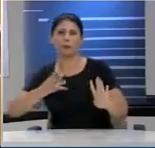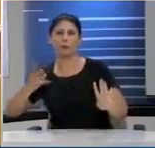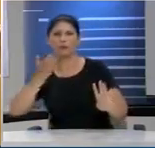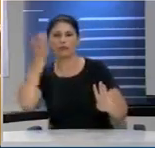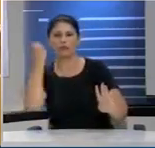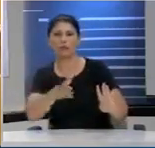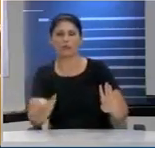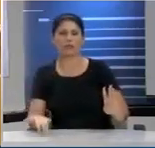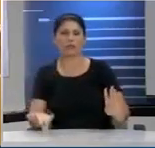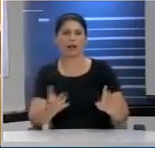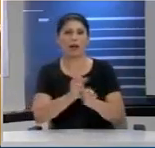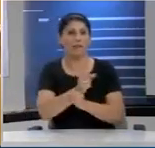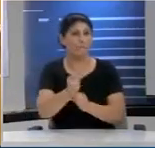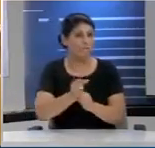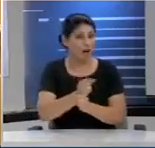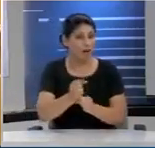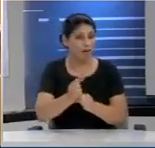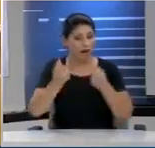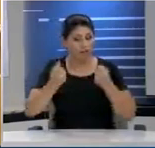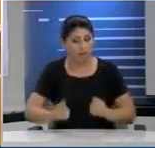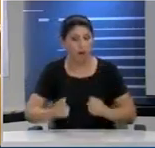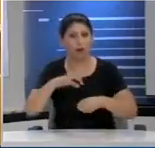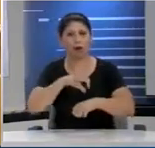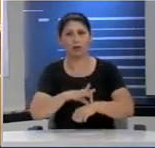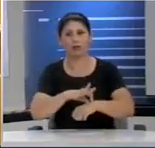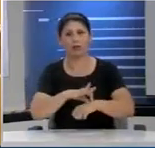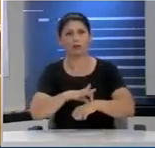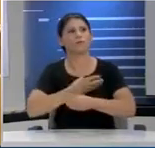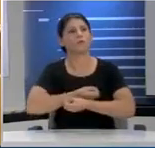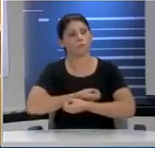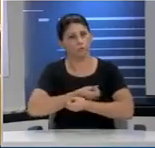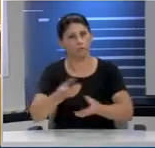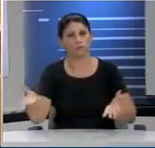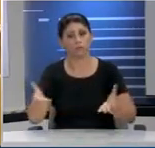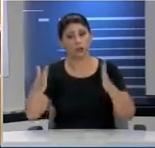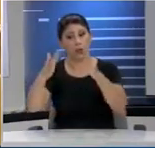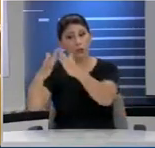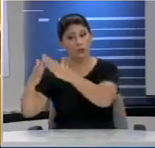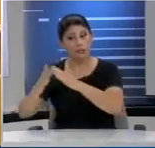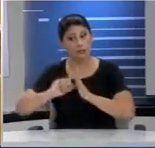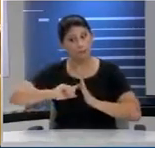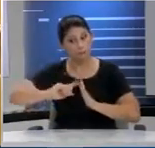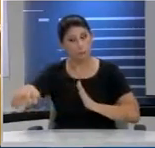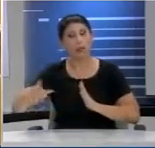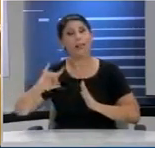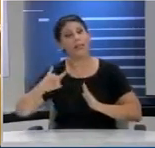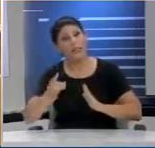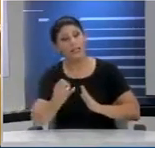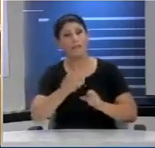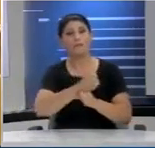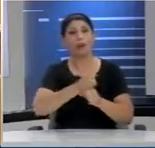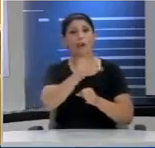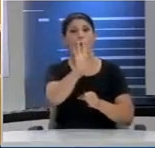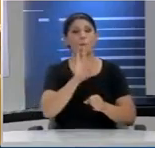ντροπής. Τα φάρμακα των βαρέως πασχόντων θα διανέμονται ή κατοίκων ή από το φαρμακείο της